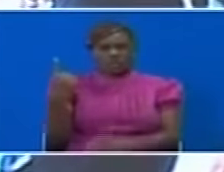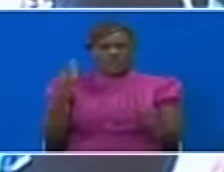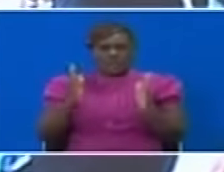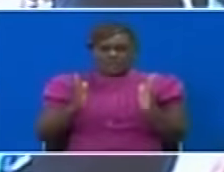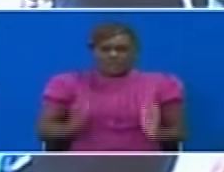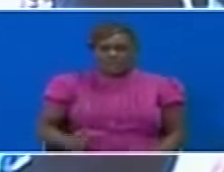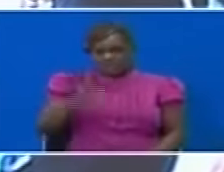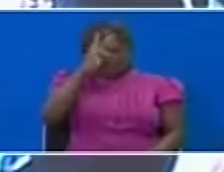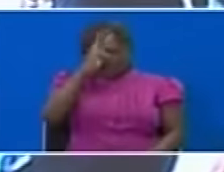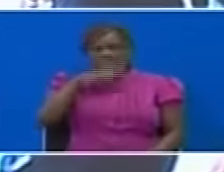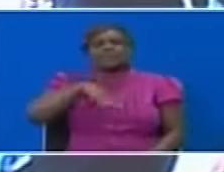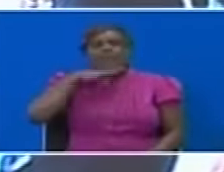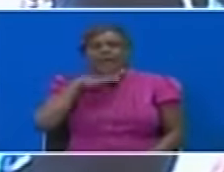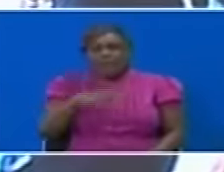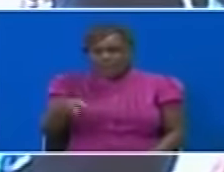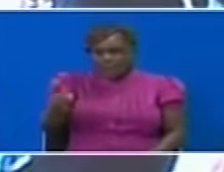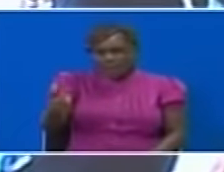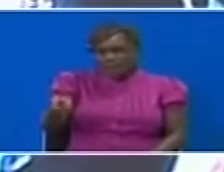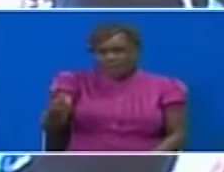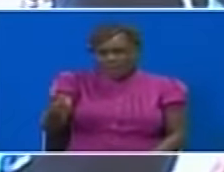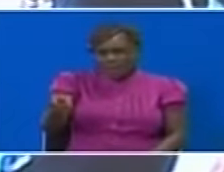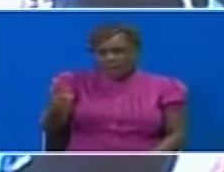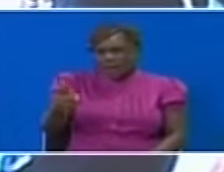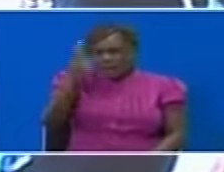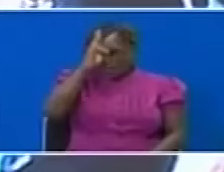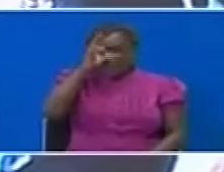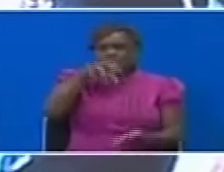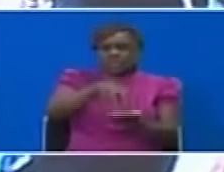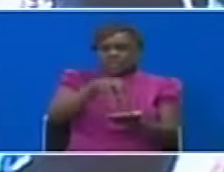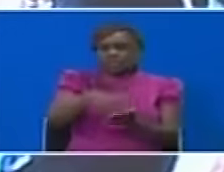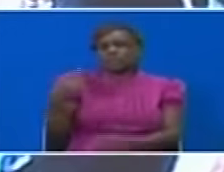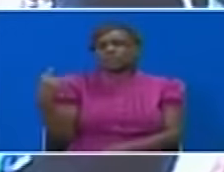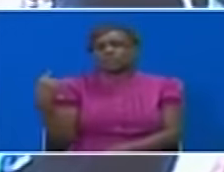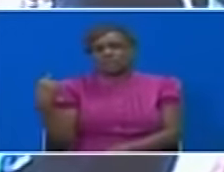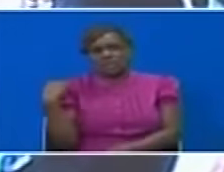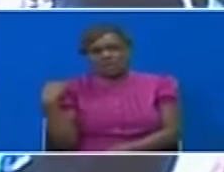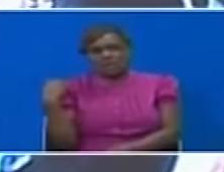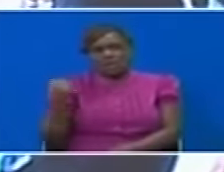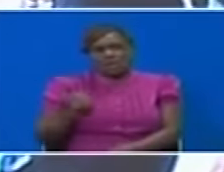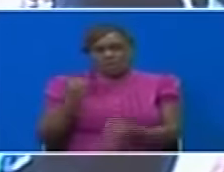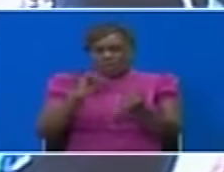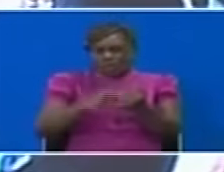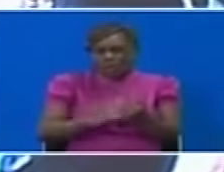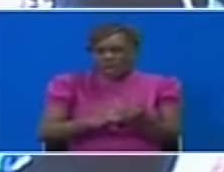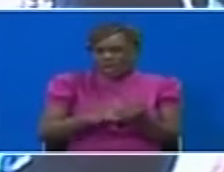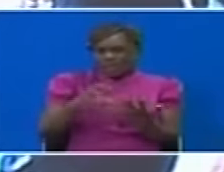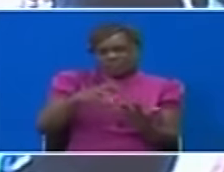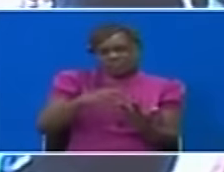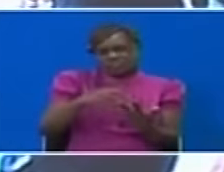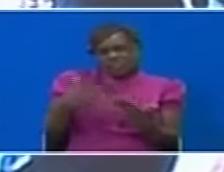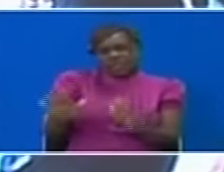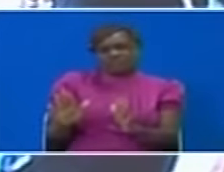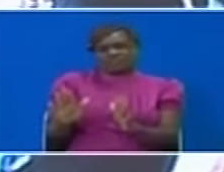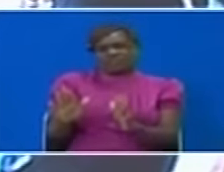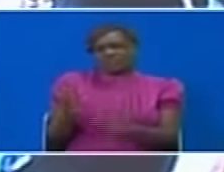maafisa waliouawa kwa kupigwa risasi katika kituo cha polisi Kapenguria jana na kumwacha mkewe walioana juzi kwa